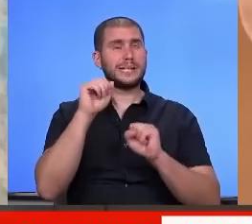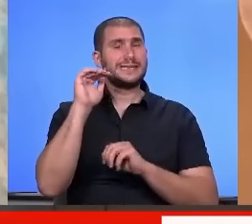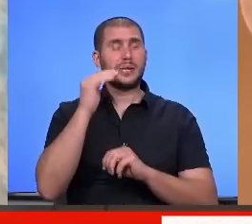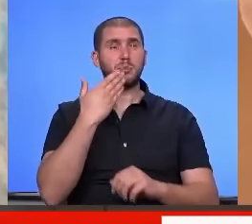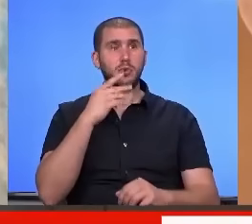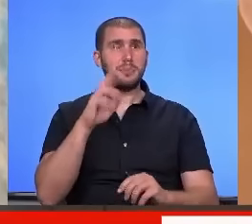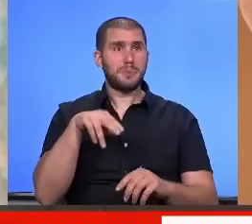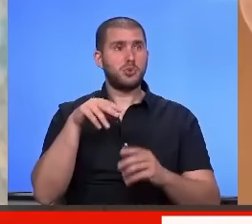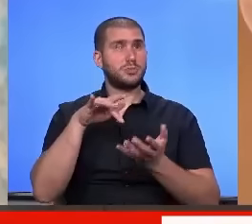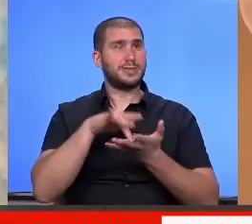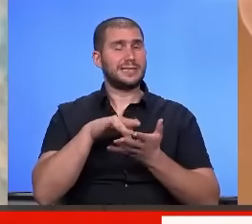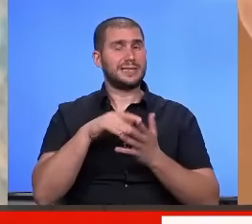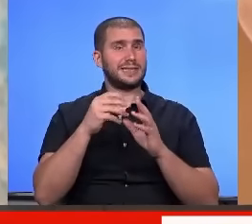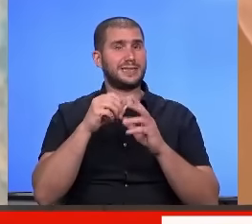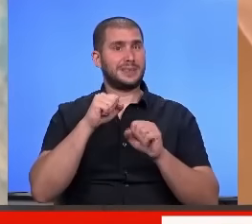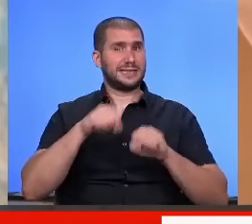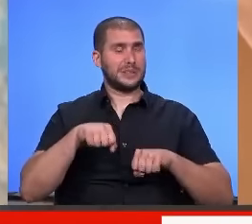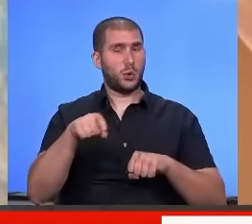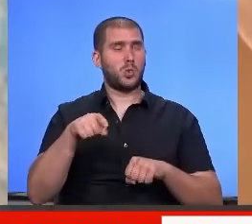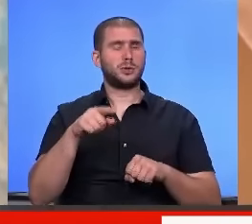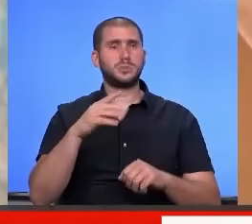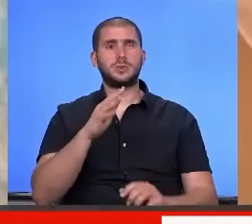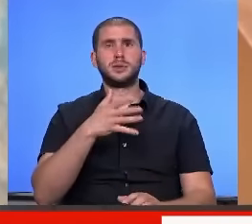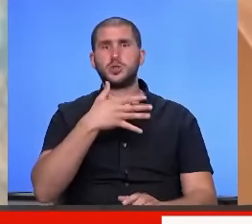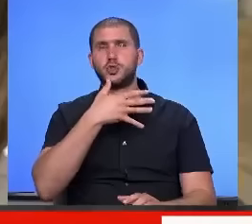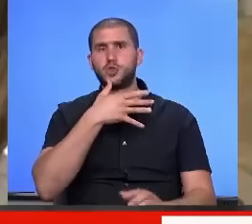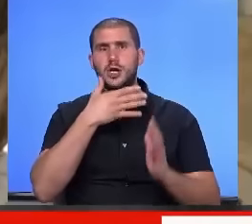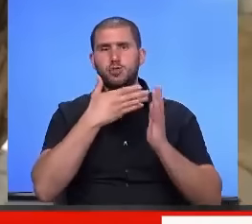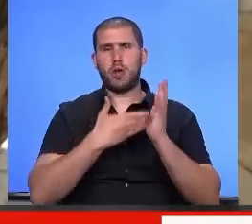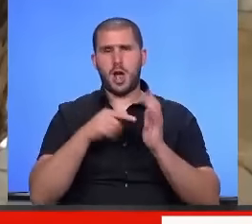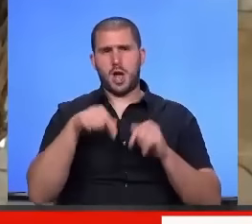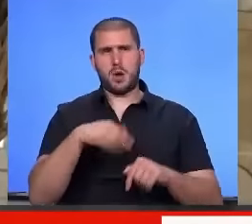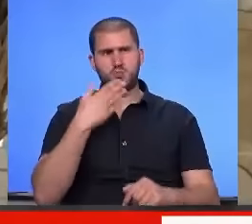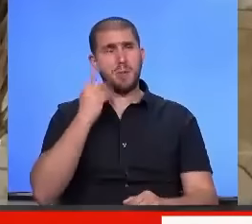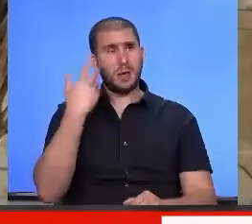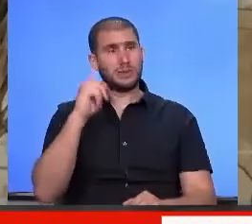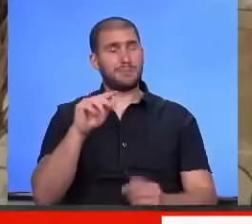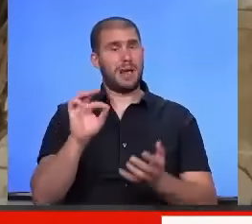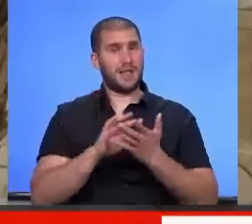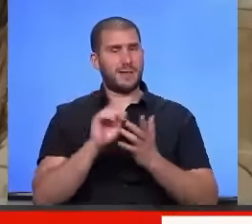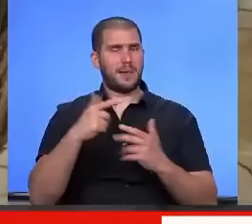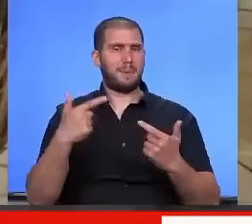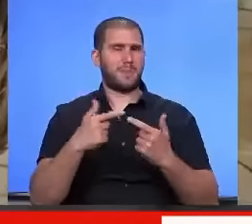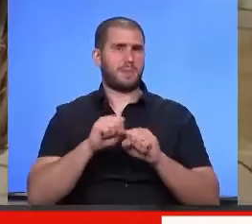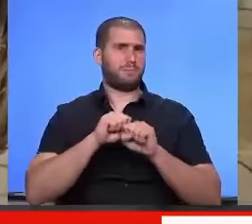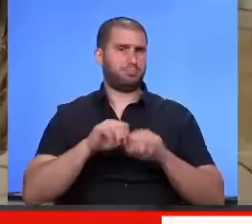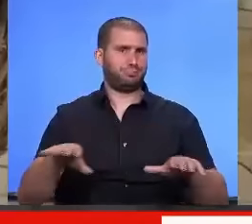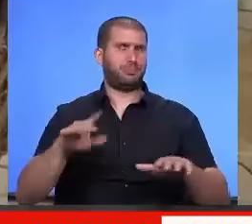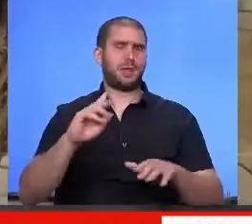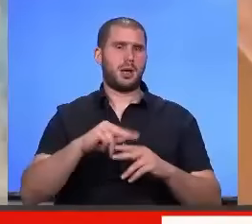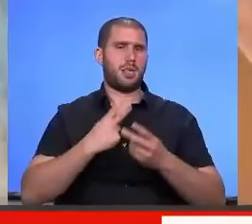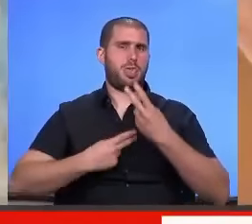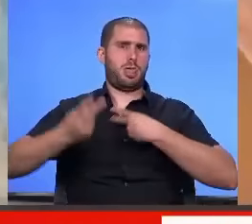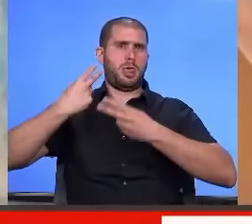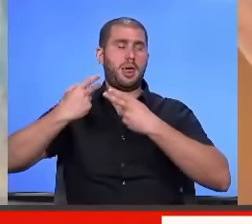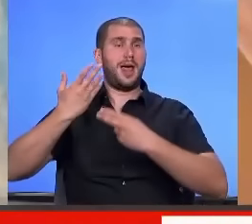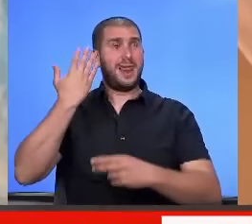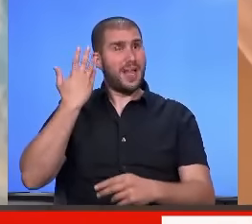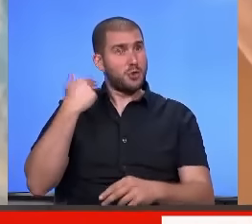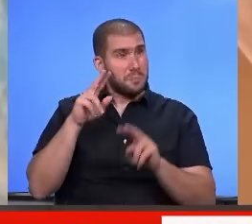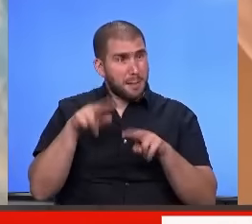סעודית שהייתה כאן בשייח' ג'ראח בירושלים. היינו אמורים לצלם כאן כתבה, אבל אז המלחמה פרצה והחזירה את הכל אחורה. לפני כן היו